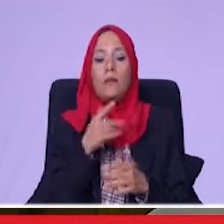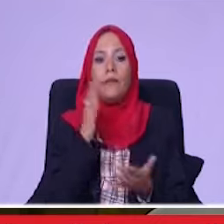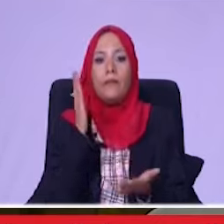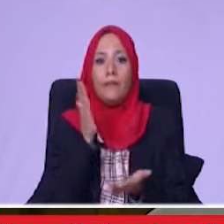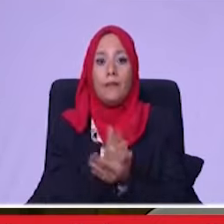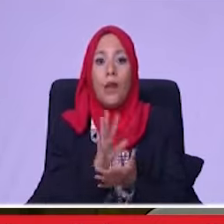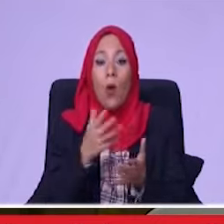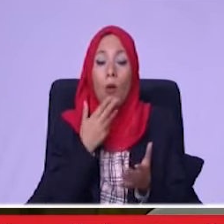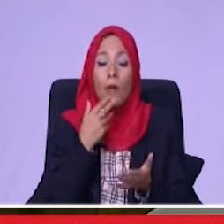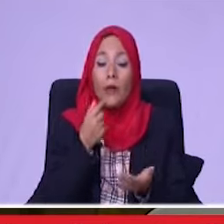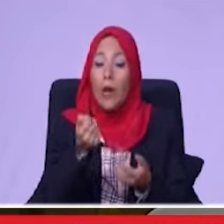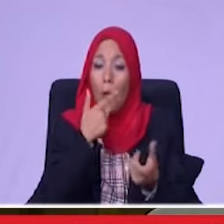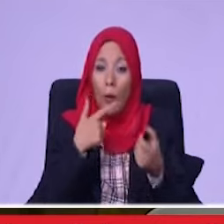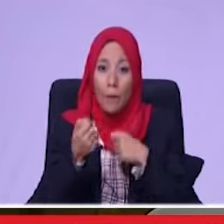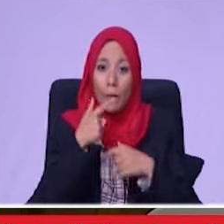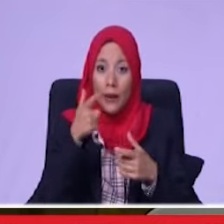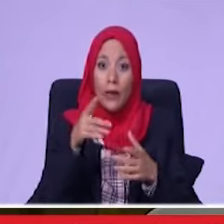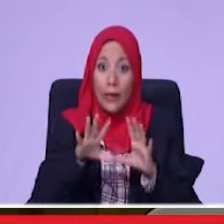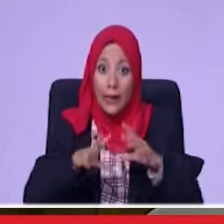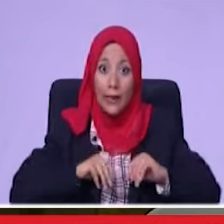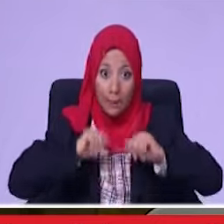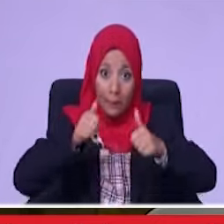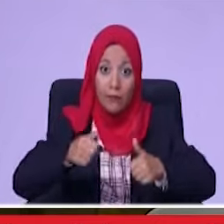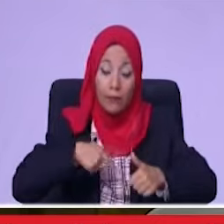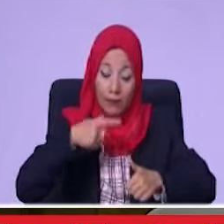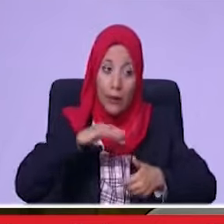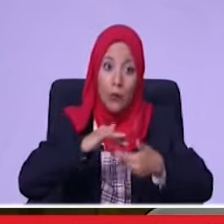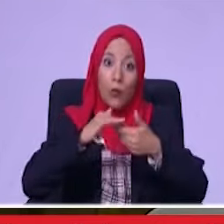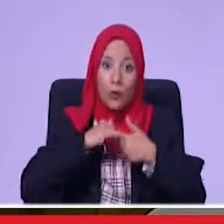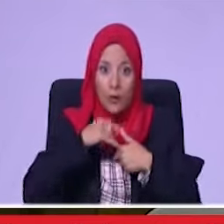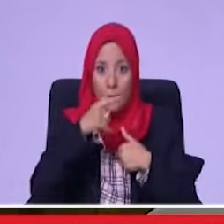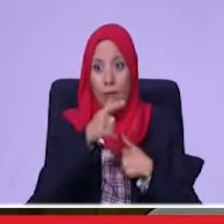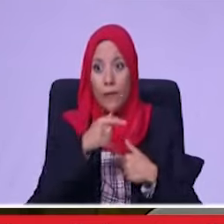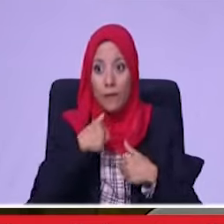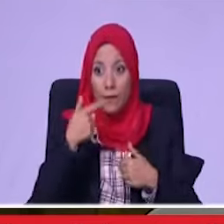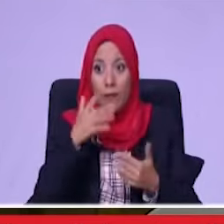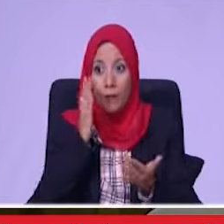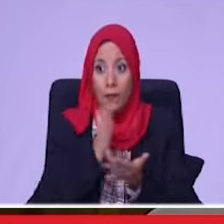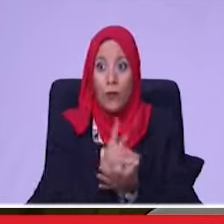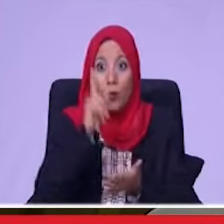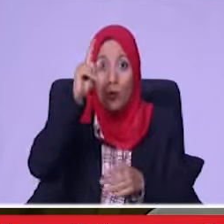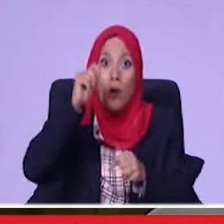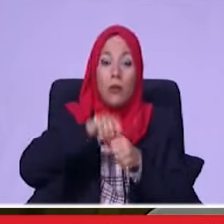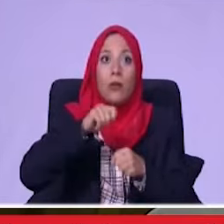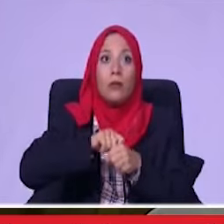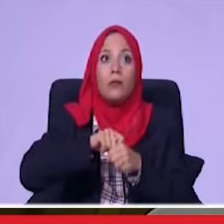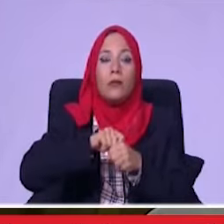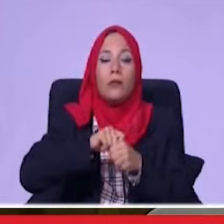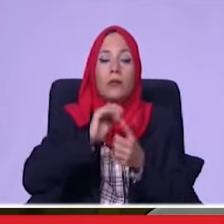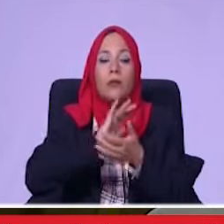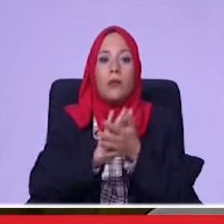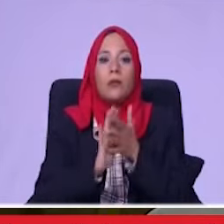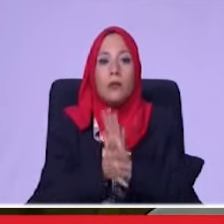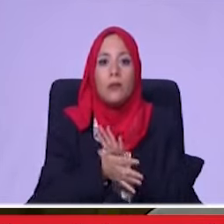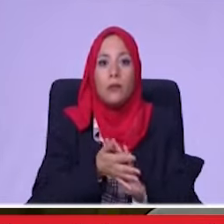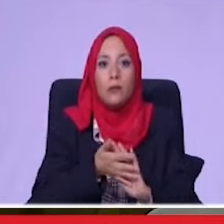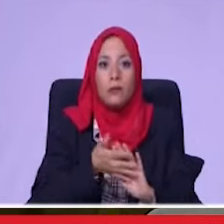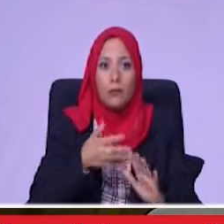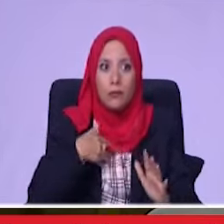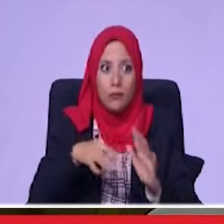لي يبعت لي يقول لي. لكن أنا شخصيا قلت سبحان الله، يعني أنا الحقيقة وأنا في بداية